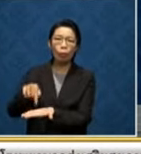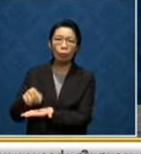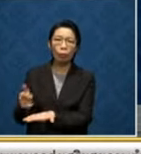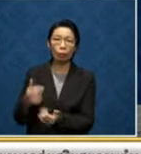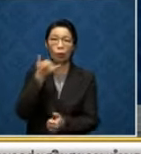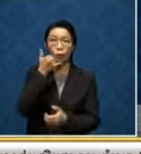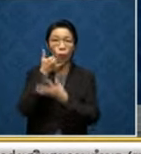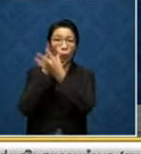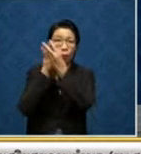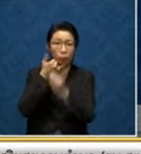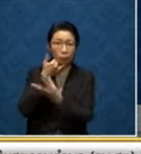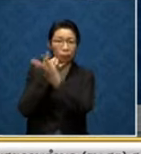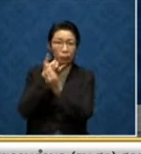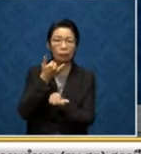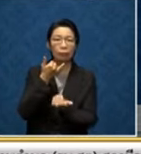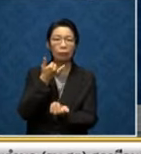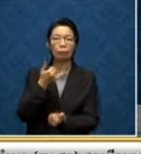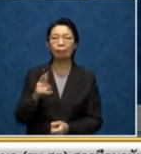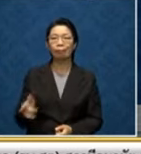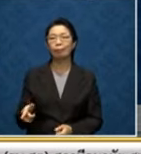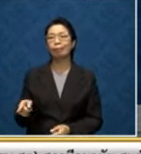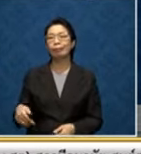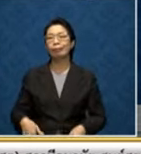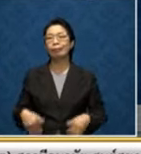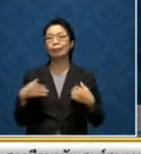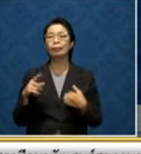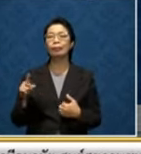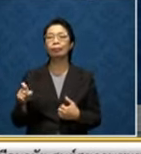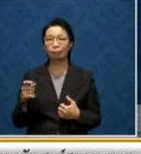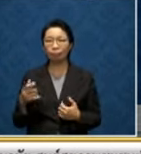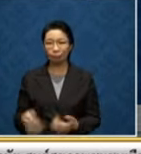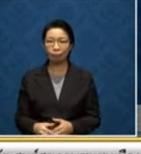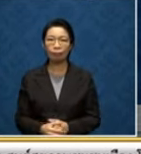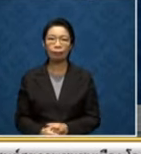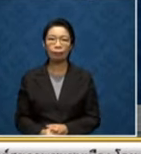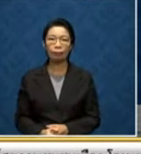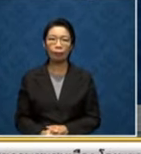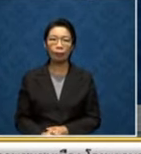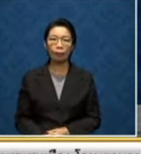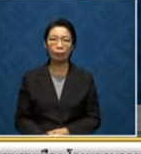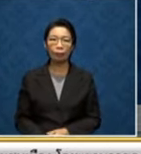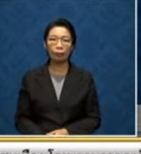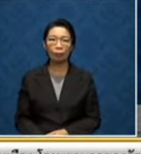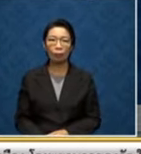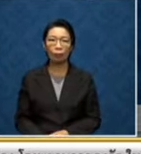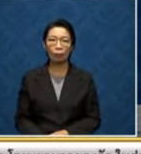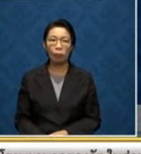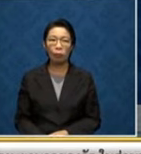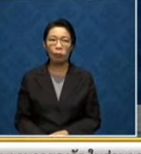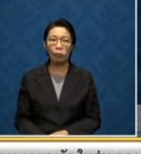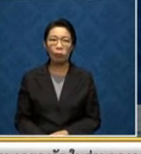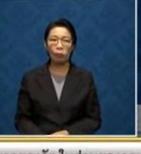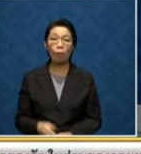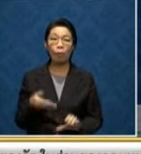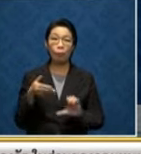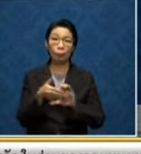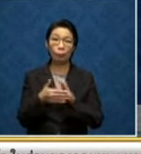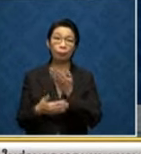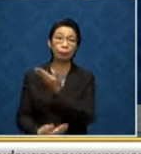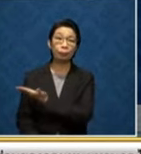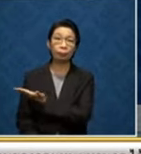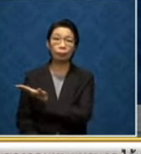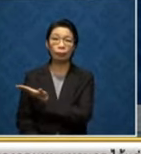ขาดหายจนทำให้เกิดความสูญเสียในกรณีต่อๆมานะครับสไลด์ต่อไปครับครับผมและ